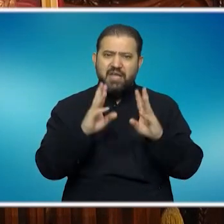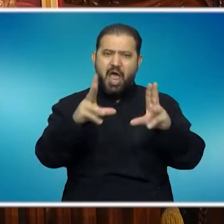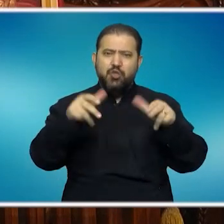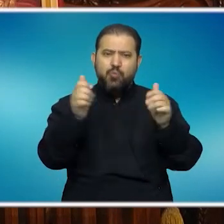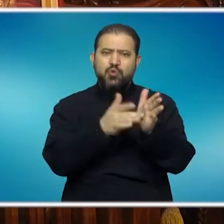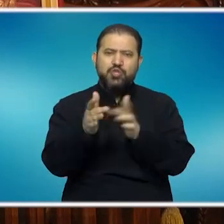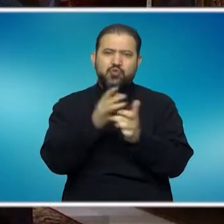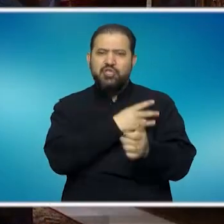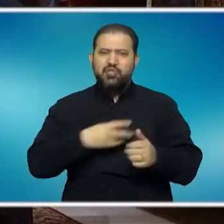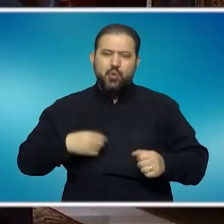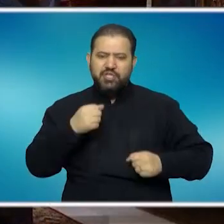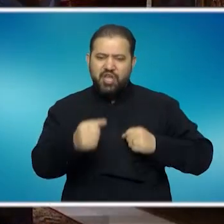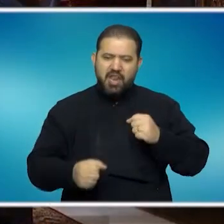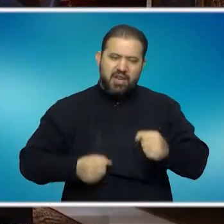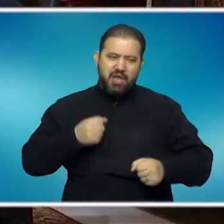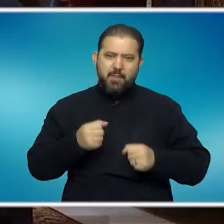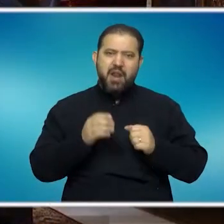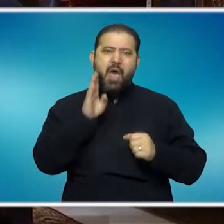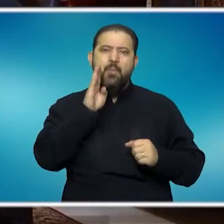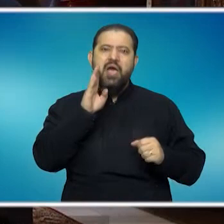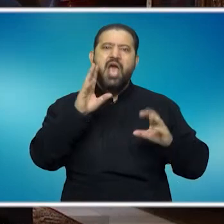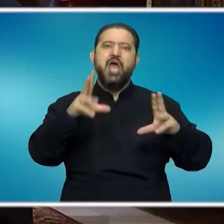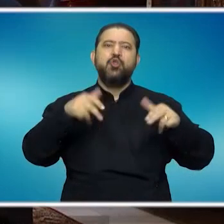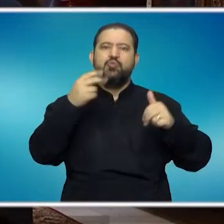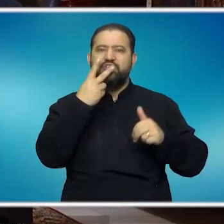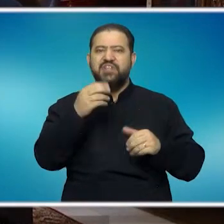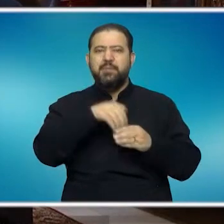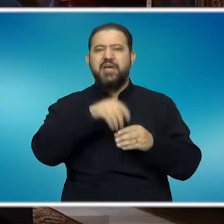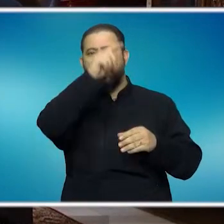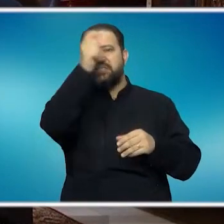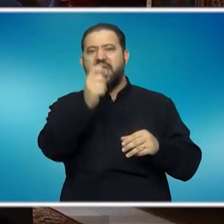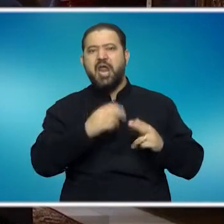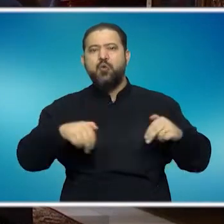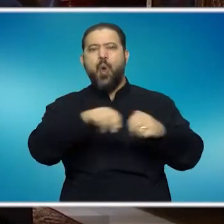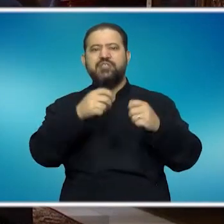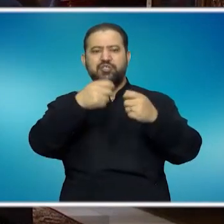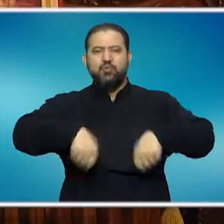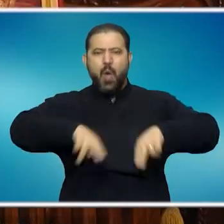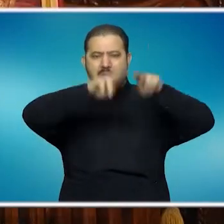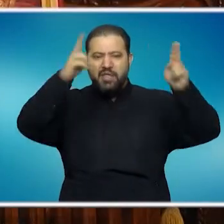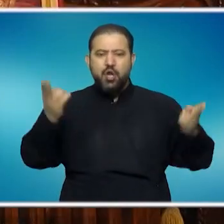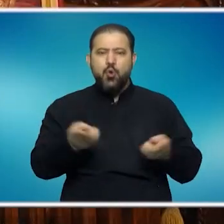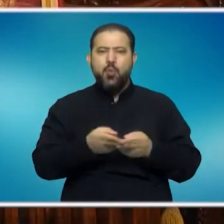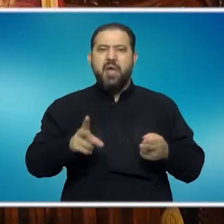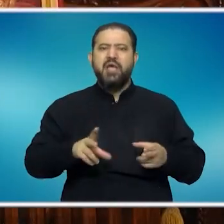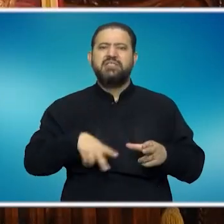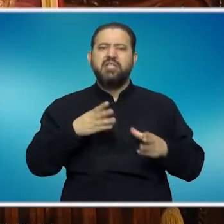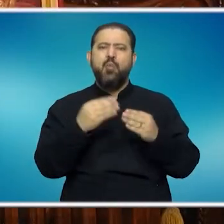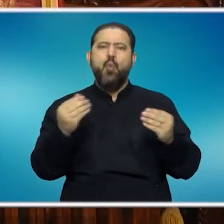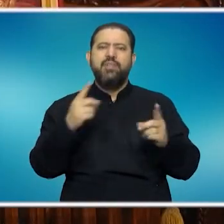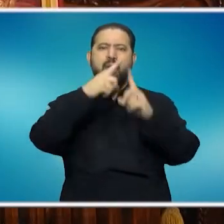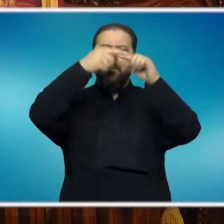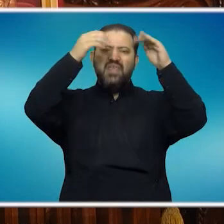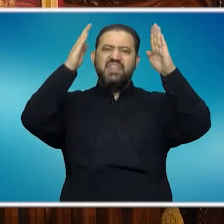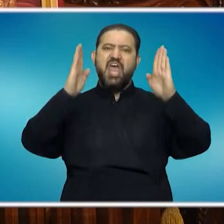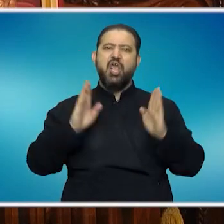Hristos, alergăm la Maica Domnului și vedem că, cel puțin țara noastră, dar și lumea întreagă, este plină de biserici